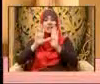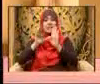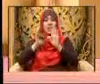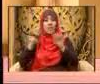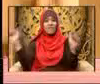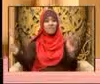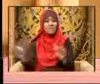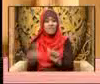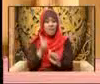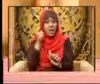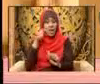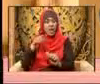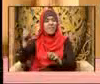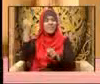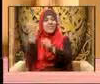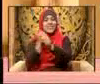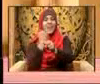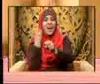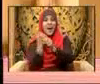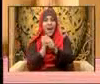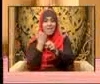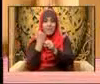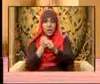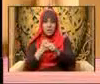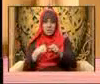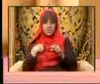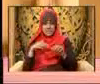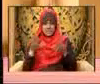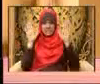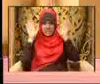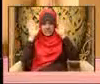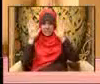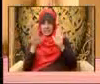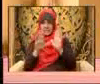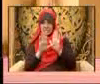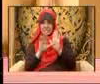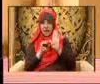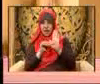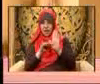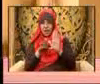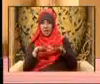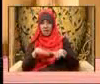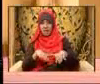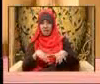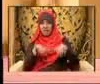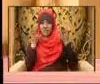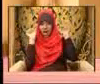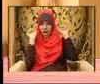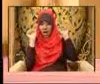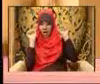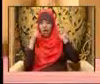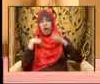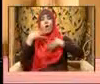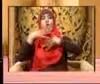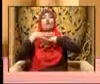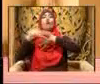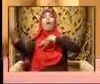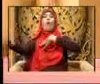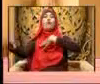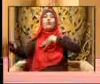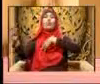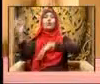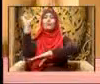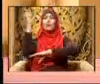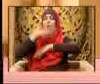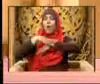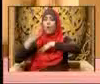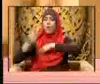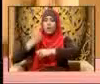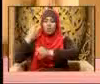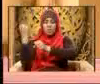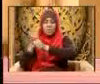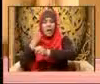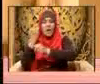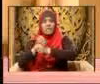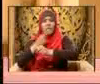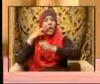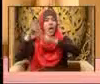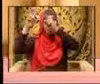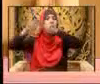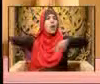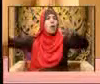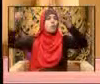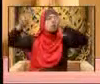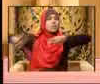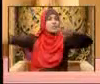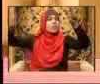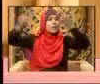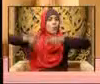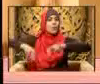الله كثيرا. يعني لما أنت تكمل صلاة الجمعة اخرج يا أيها الإنسان وابتغي الرزق واضرب في الأرض فامشوا في